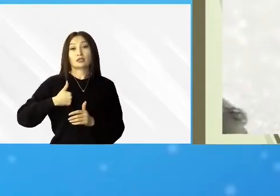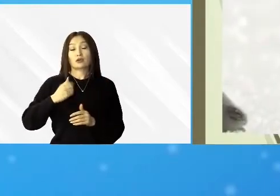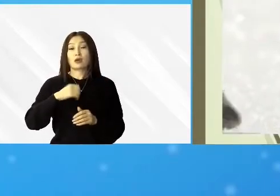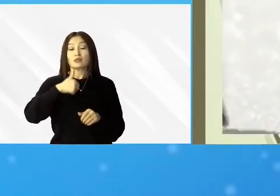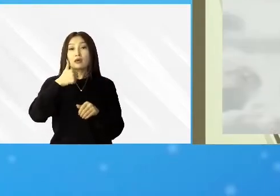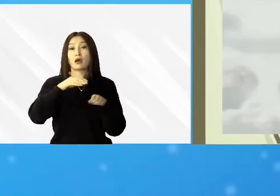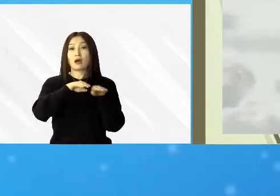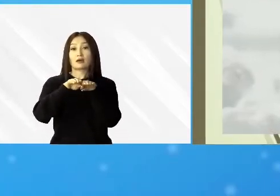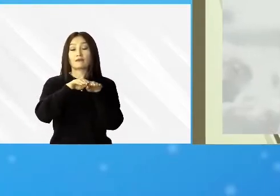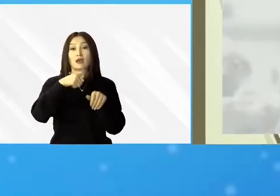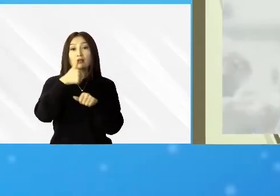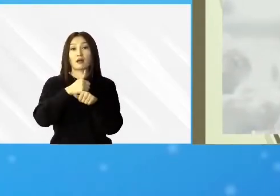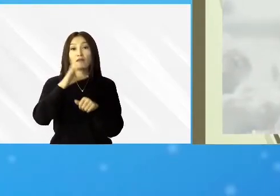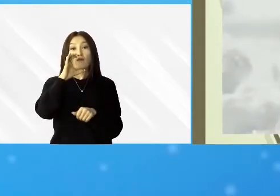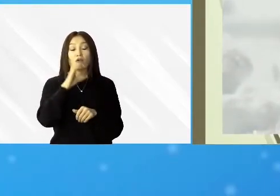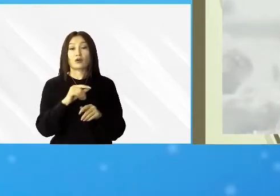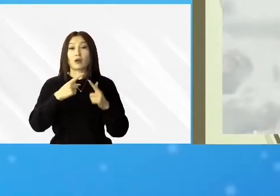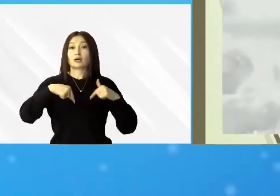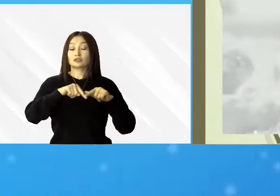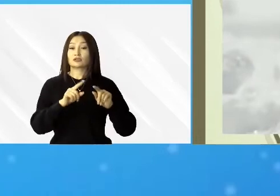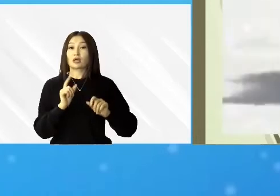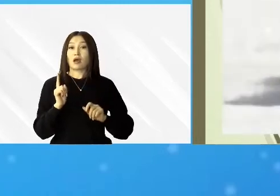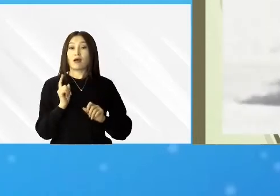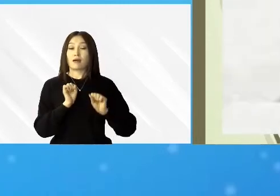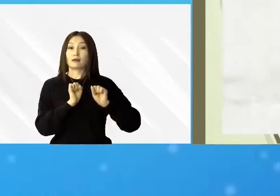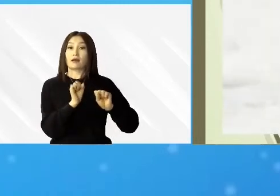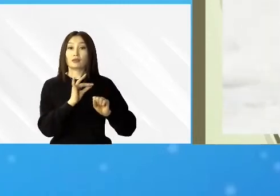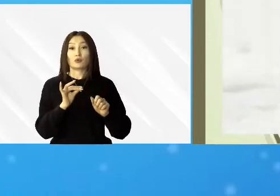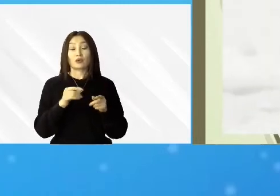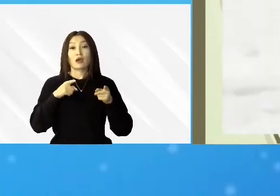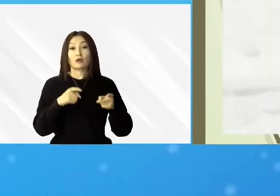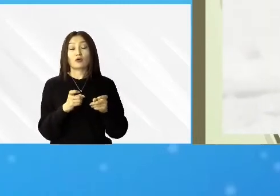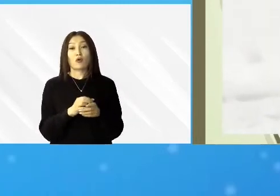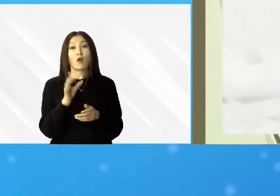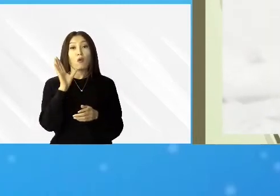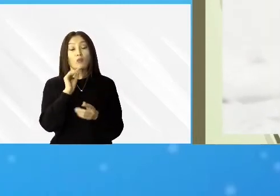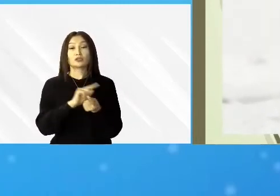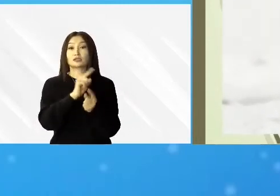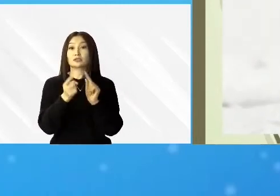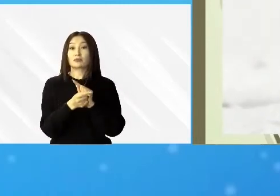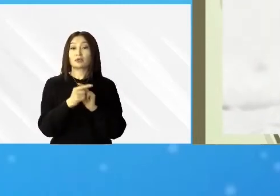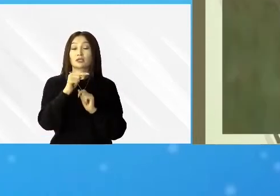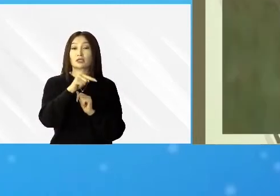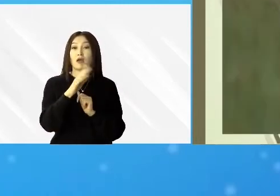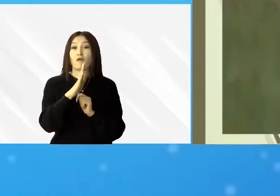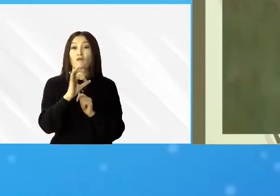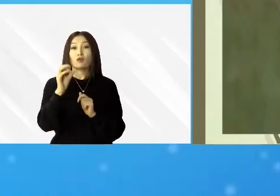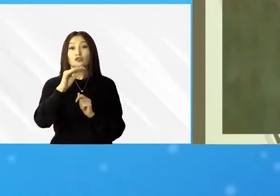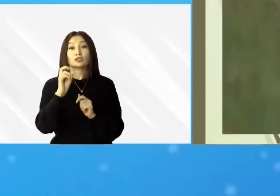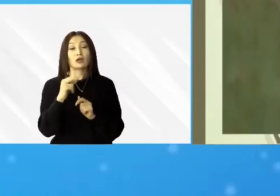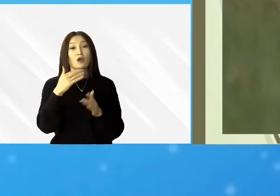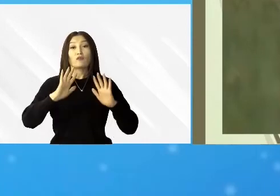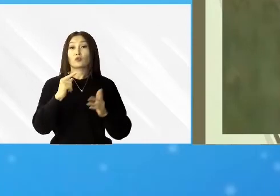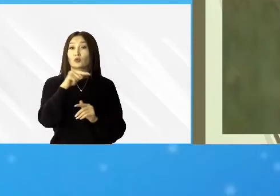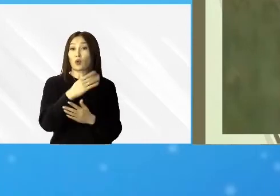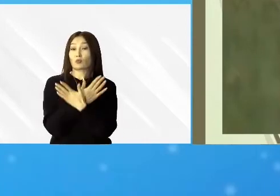с главным волком организует охрану и охоту, может заменить собой вожака, если тот погибает или по каким-то причинам